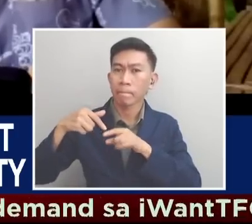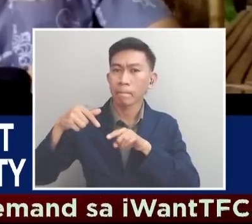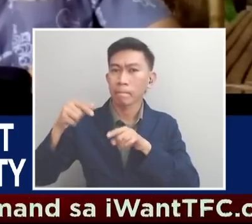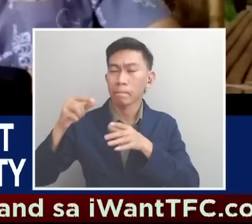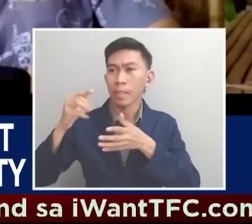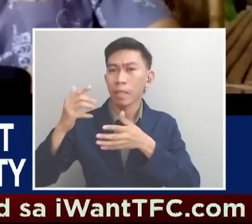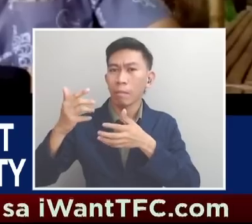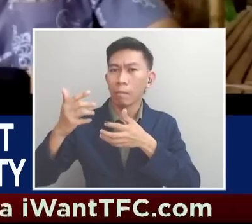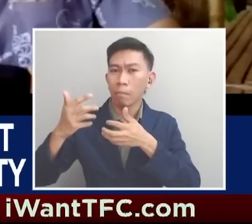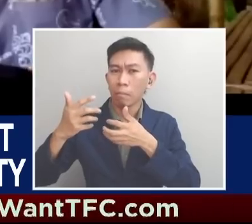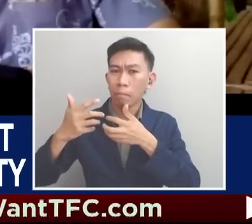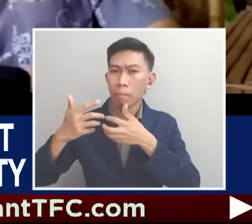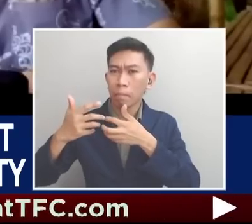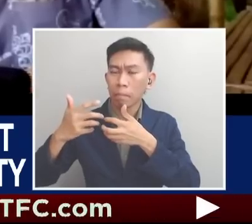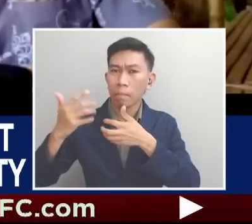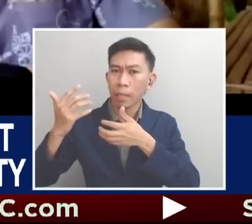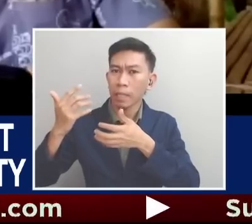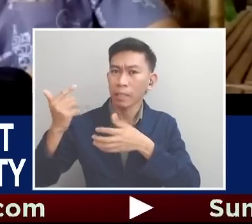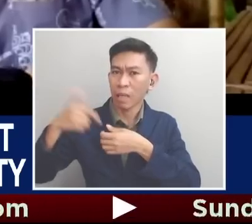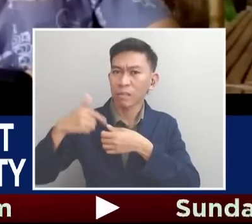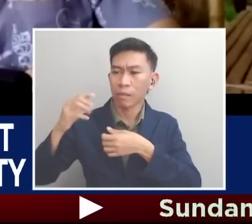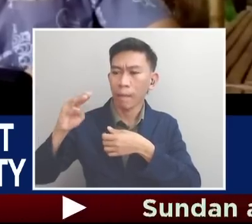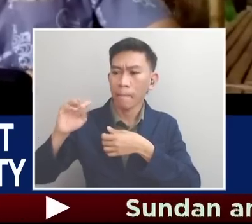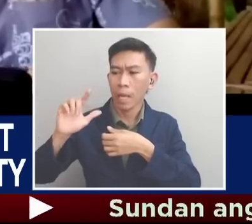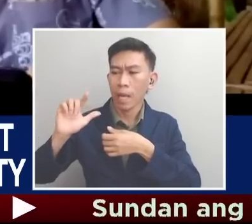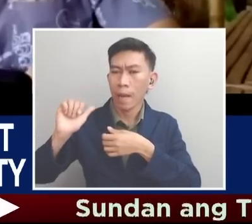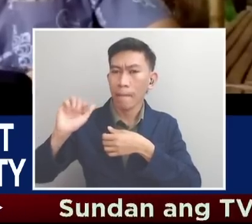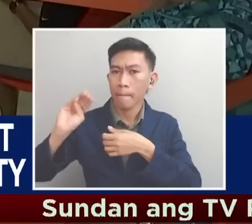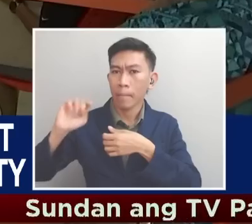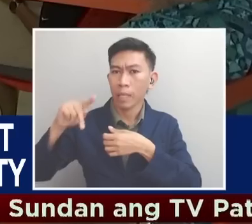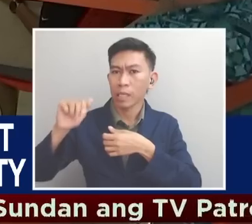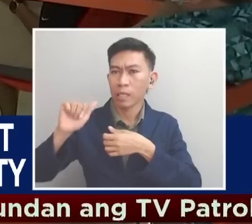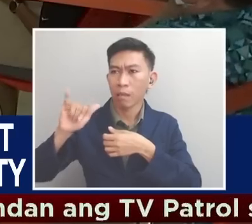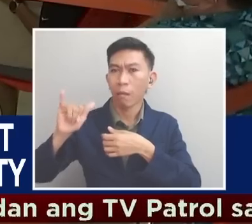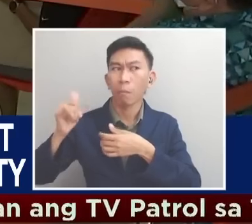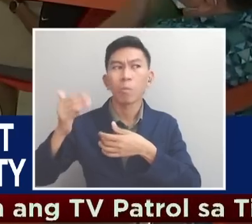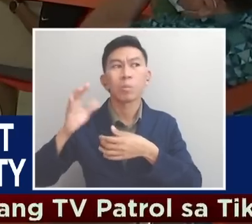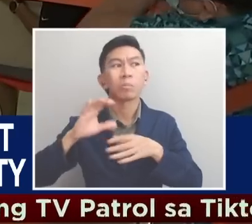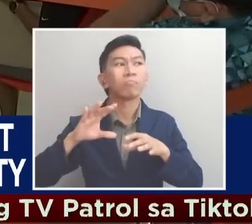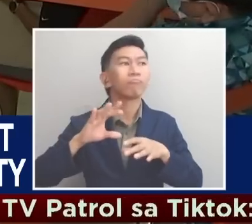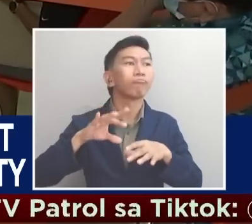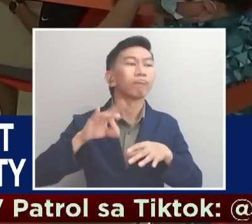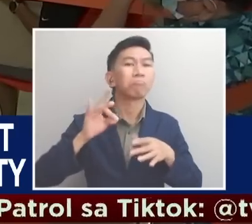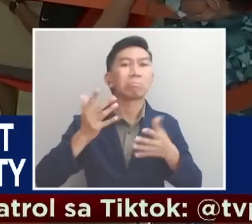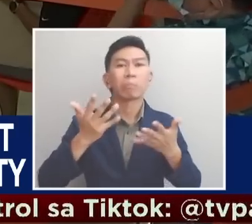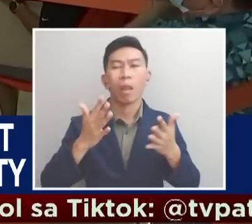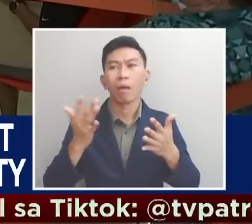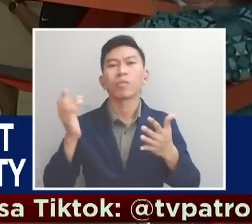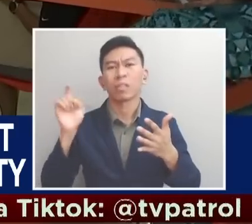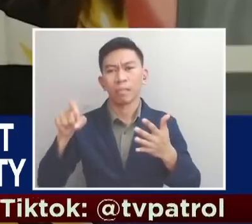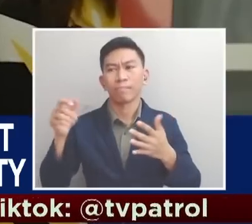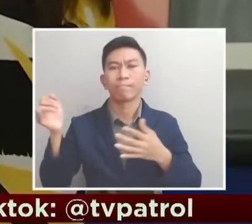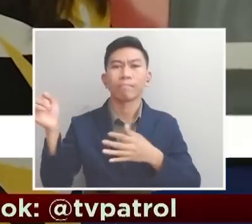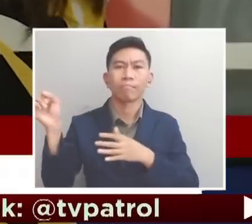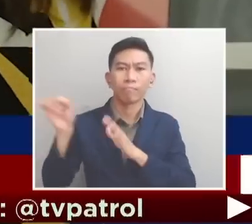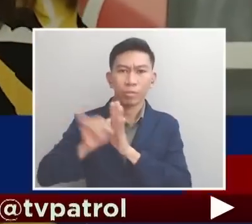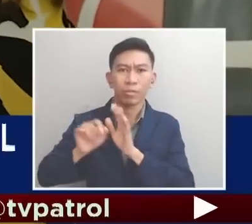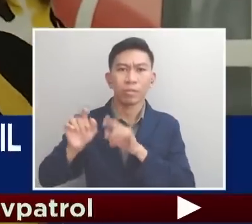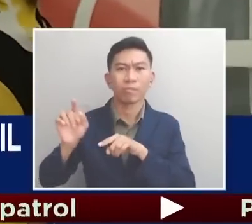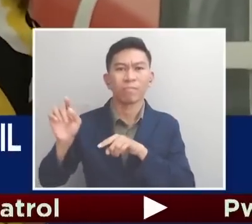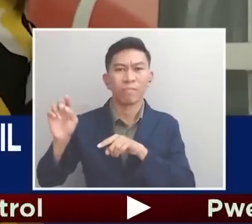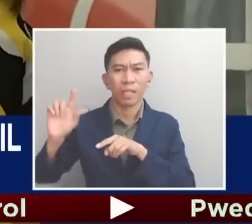nawawalang gas para Malampaya at kailangan natin mag-import ng LNG. Hindi direktang masagot ng DOE